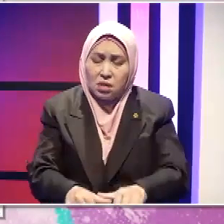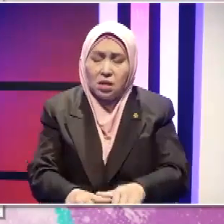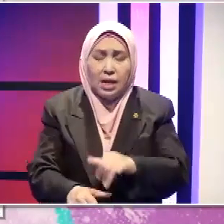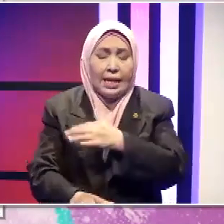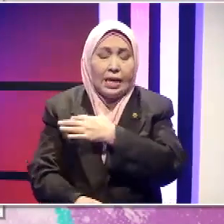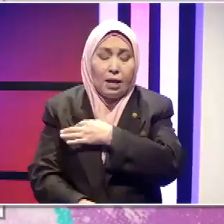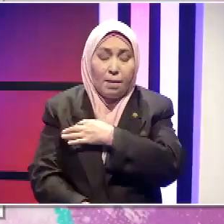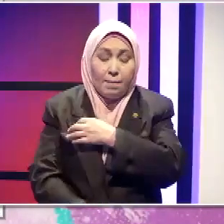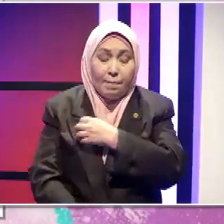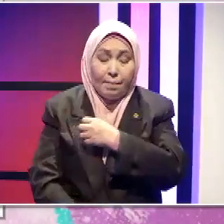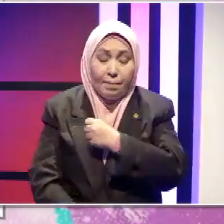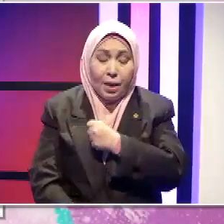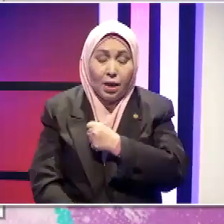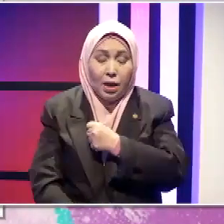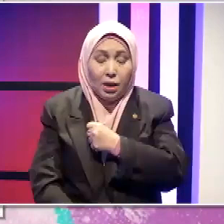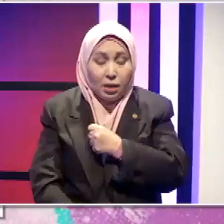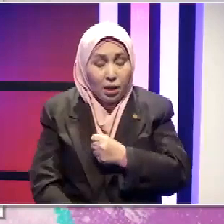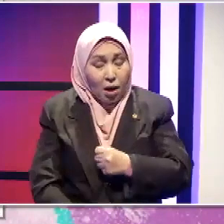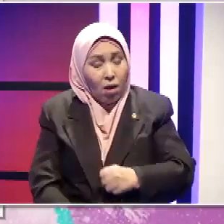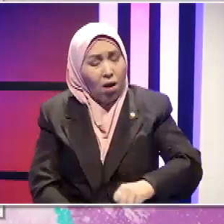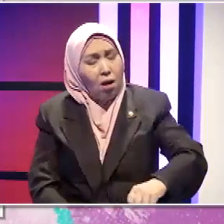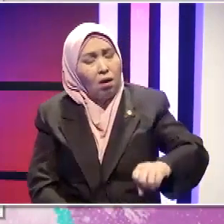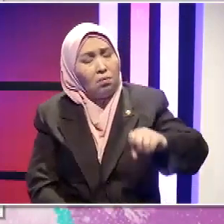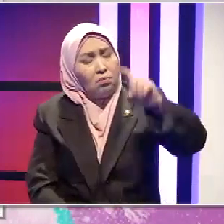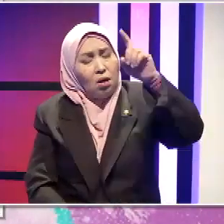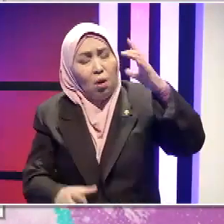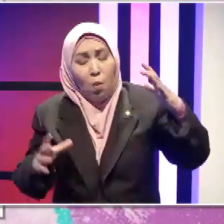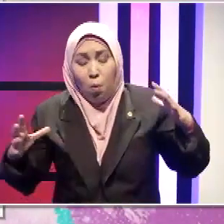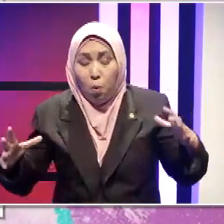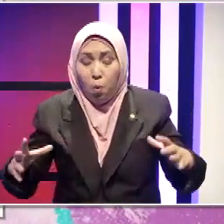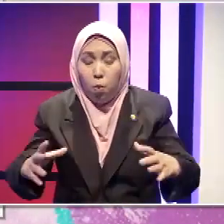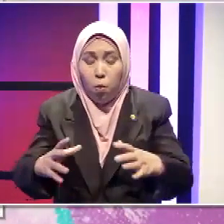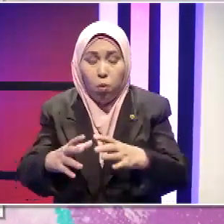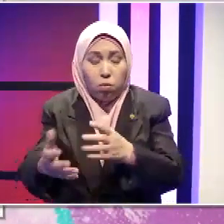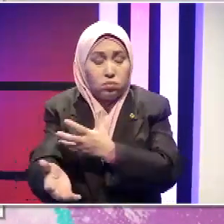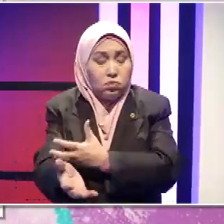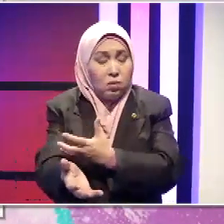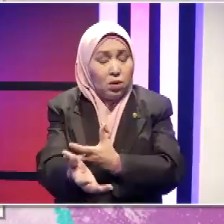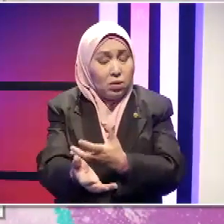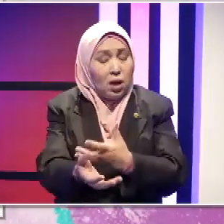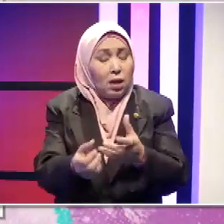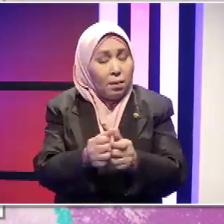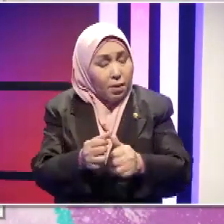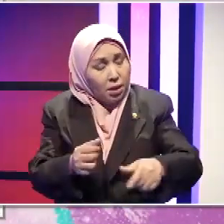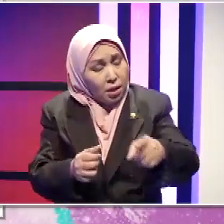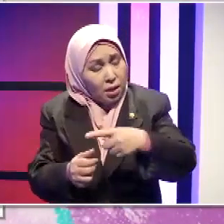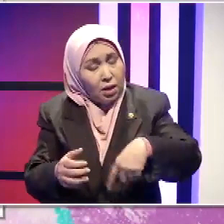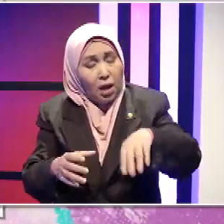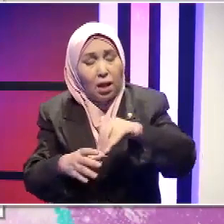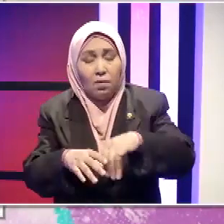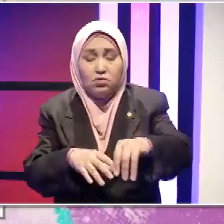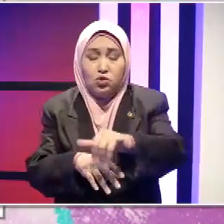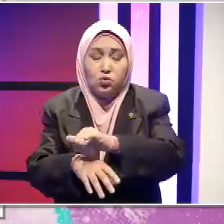myim Muhyi imajin alkhol